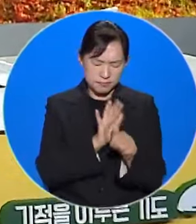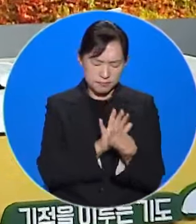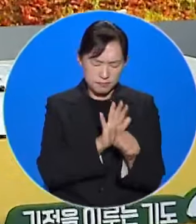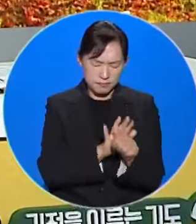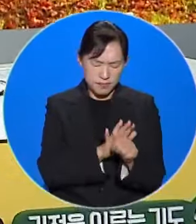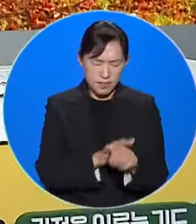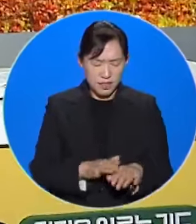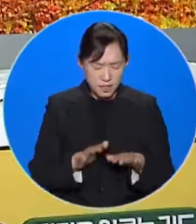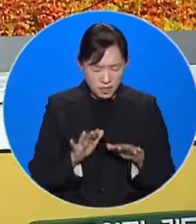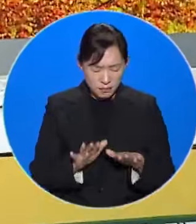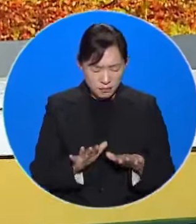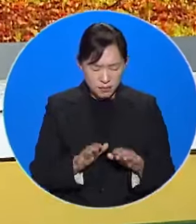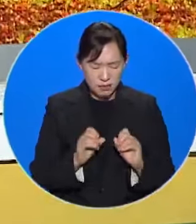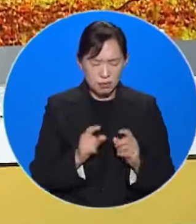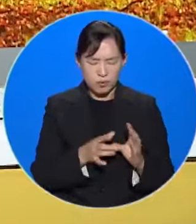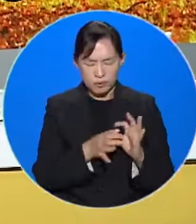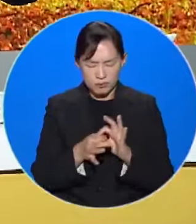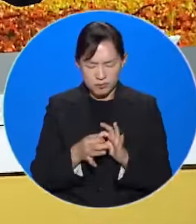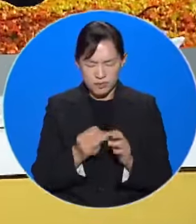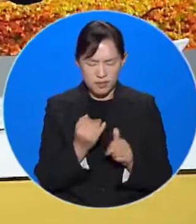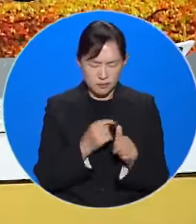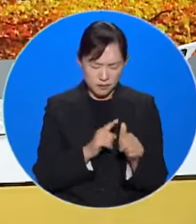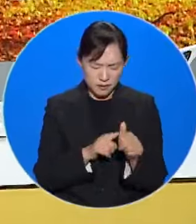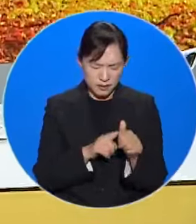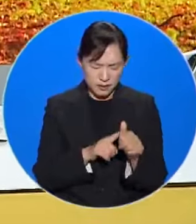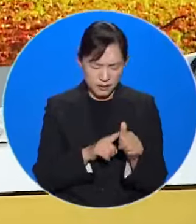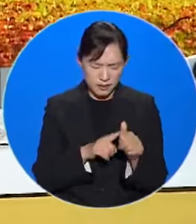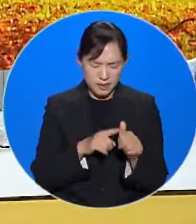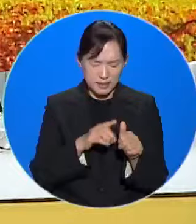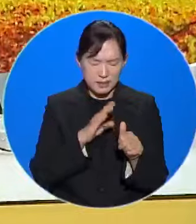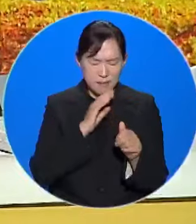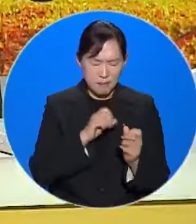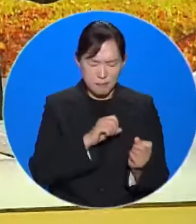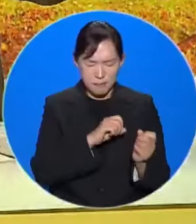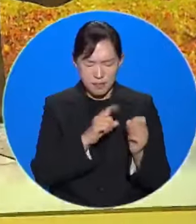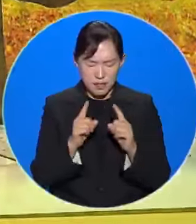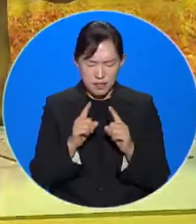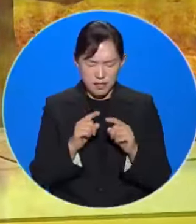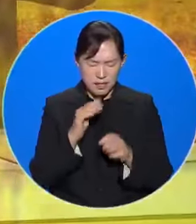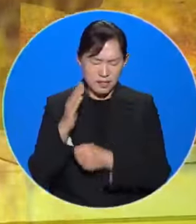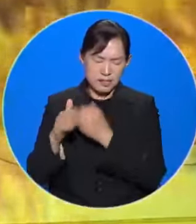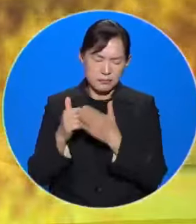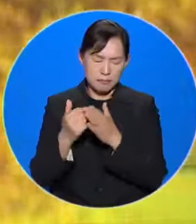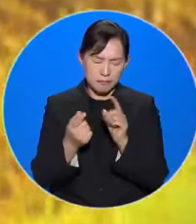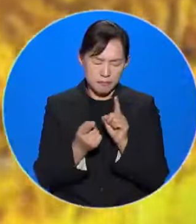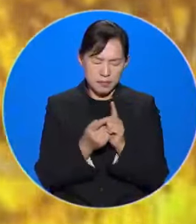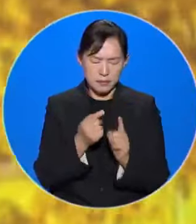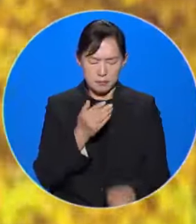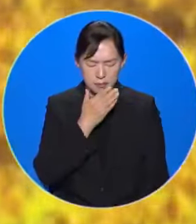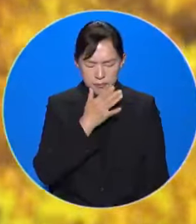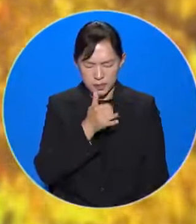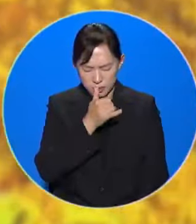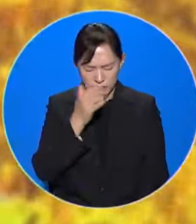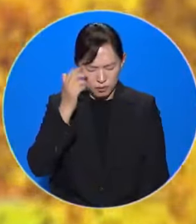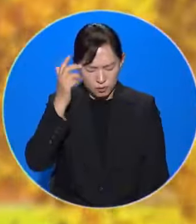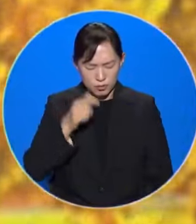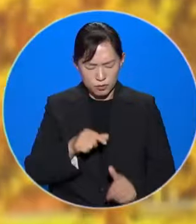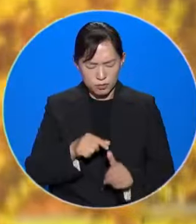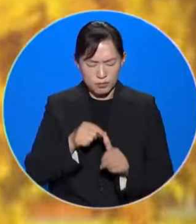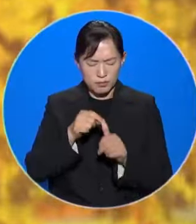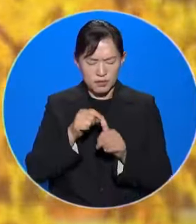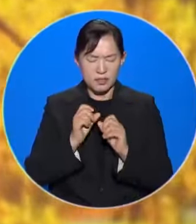하나님, 이번 이 시간을 통하여 우리 남편분이 정말 살아나 하나님을 만날 수 있도록 그 영혼이 구원받을 수 있는 계기가